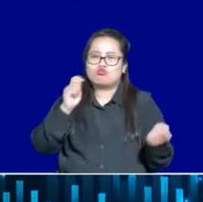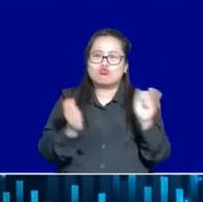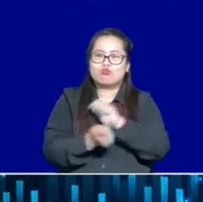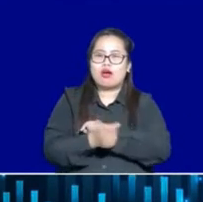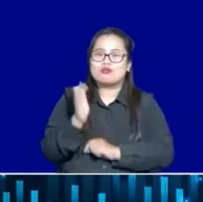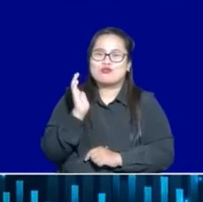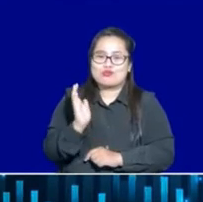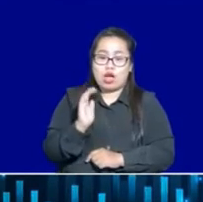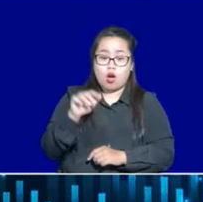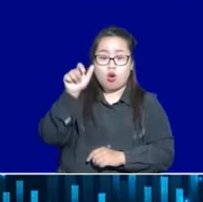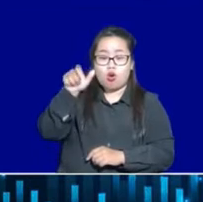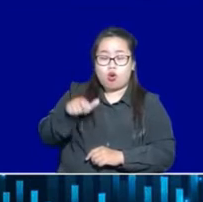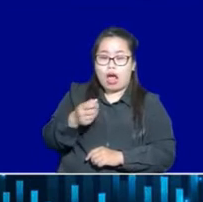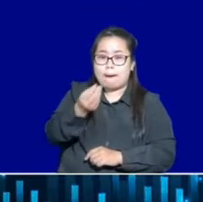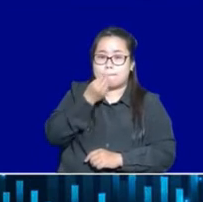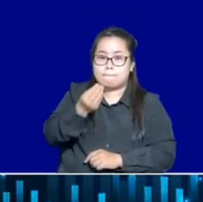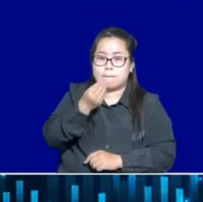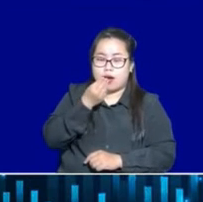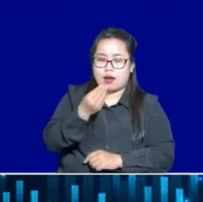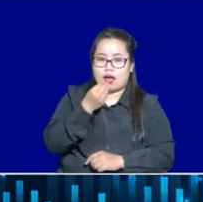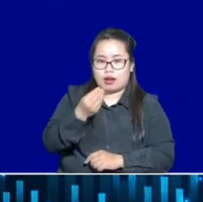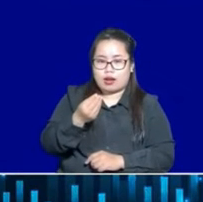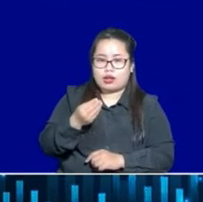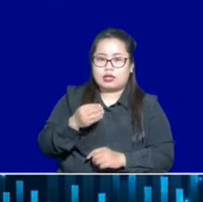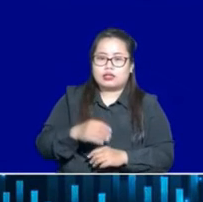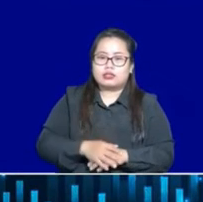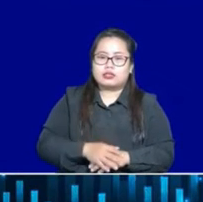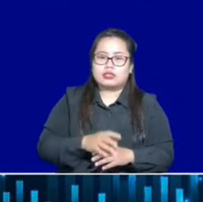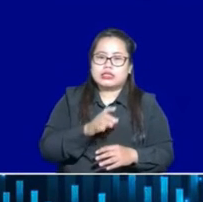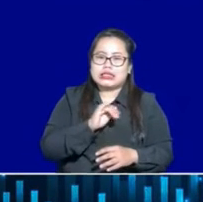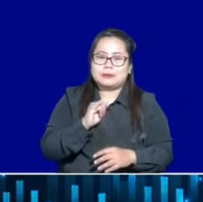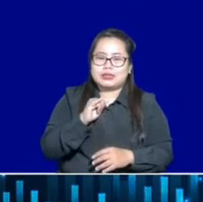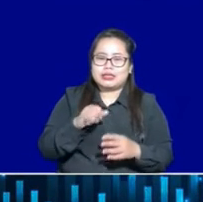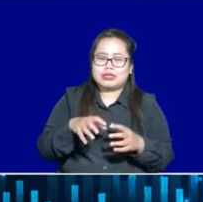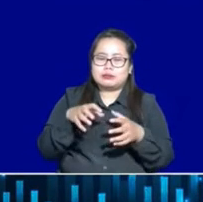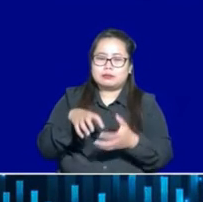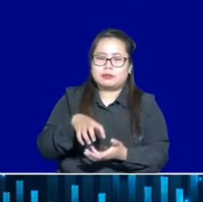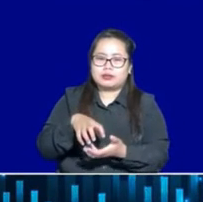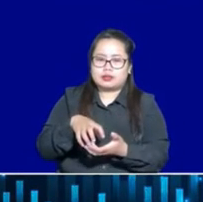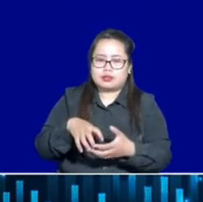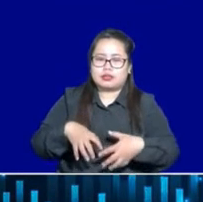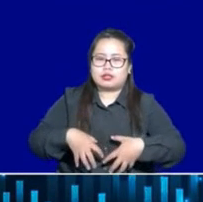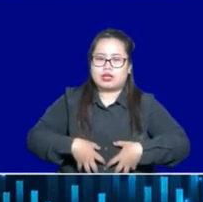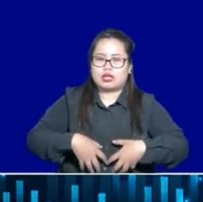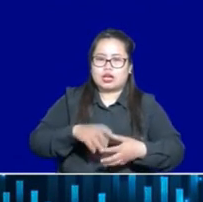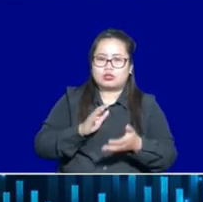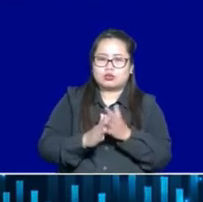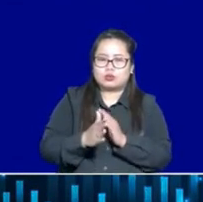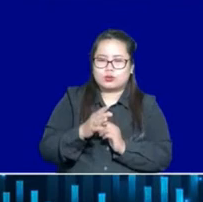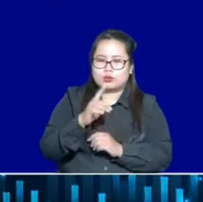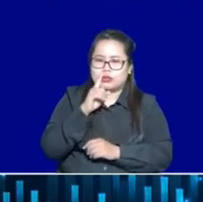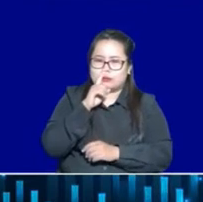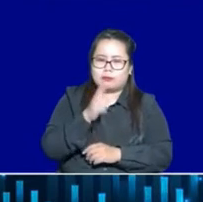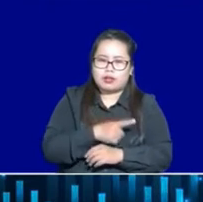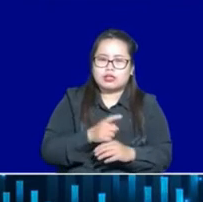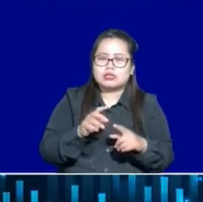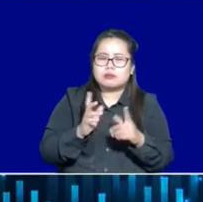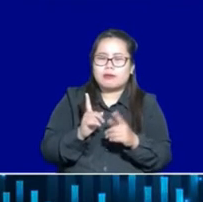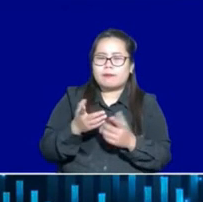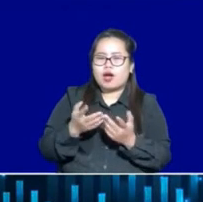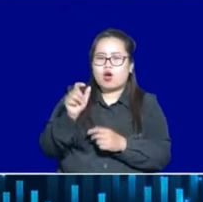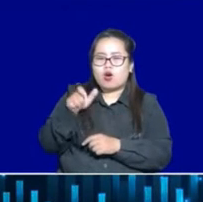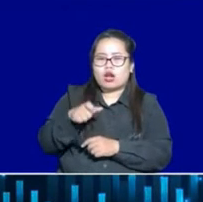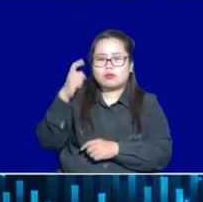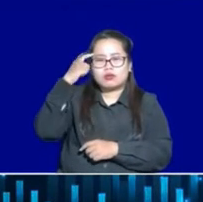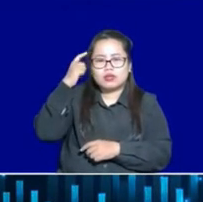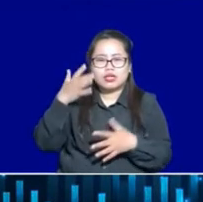Orang sudah makan di medium chain triglyceride, MCT. Bahkan sekarang orang lagi berpikir untuk bagaimana short